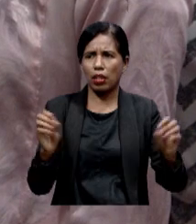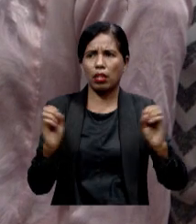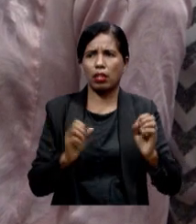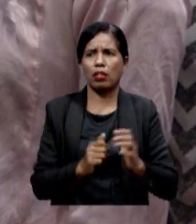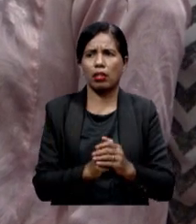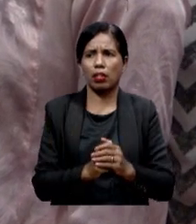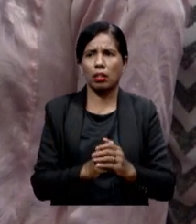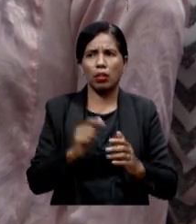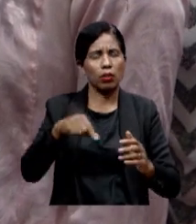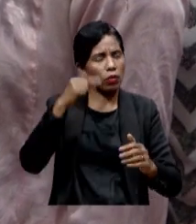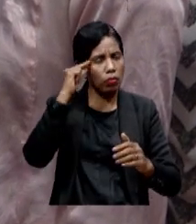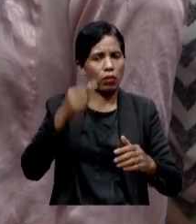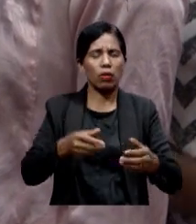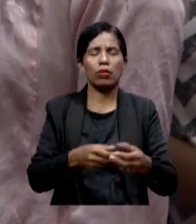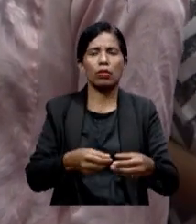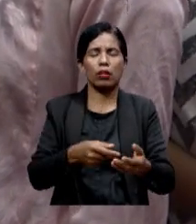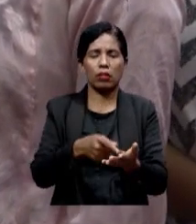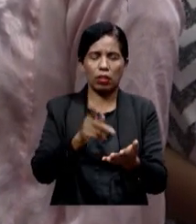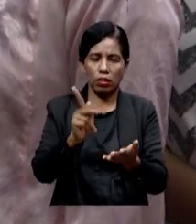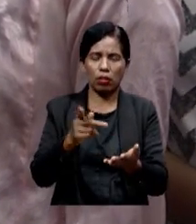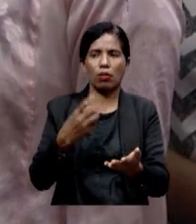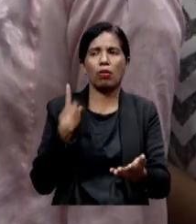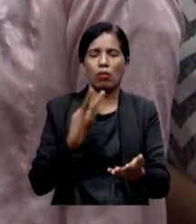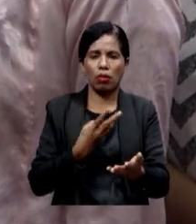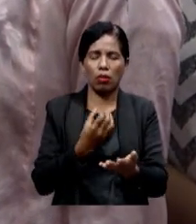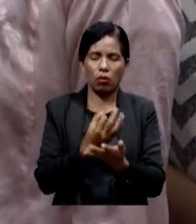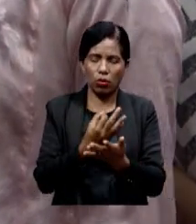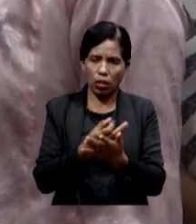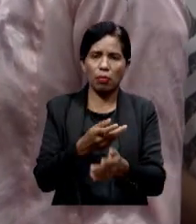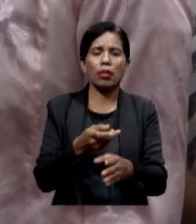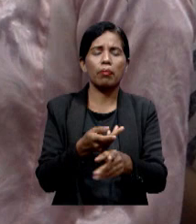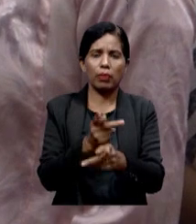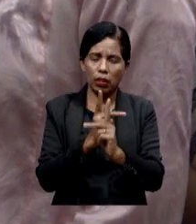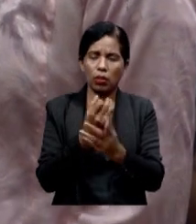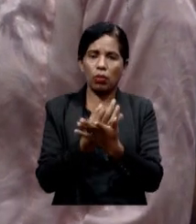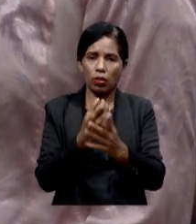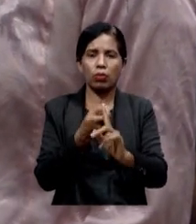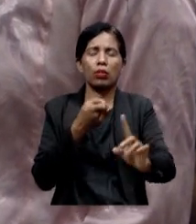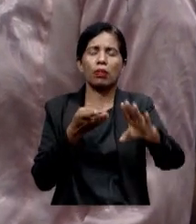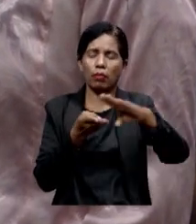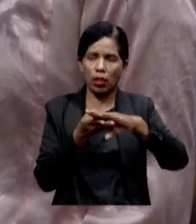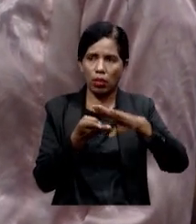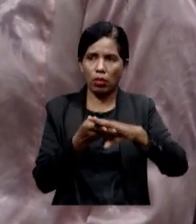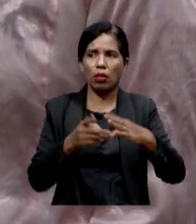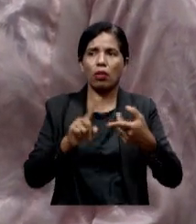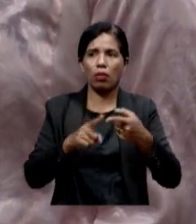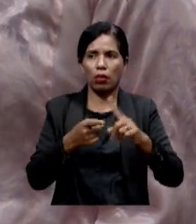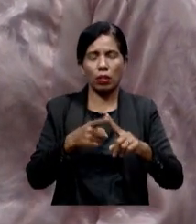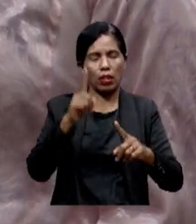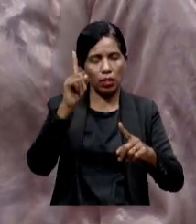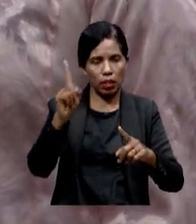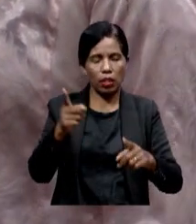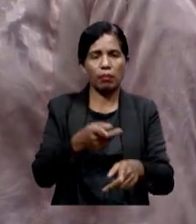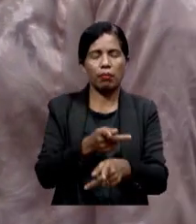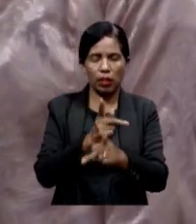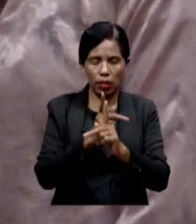laos gubernu mak foosang ahude ami ha ami kredit kredit tiha bangku ami kredit tiha bangku kolega ida kredit